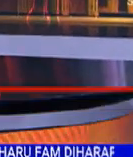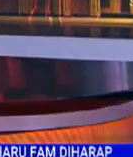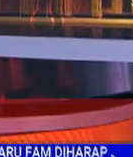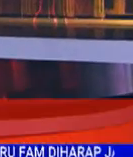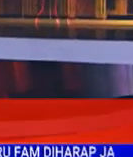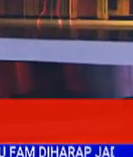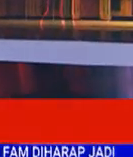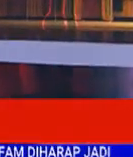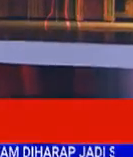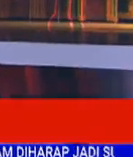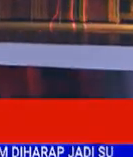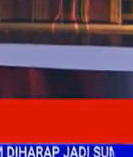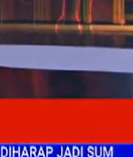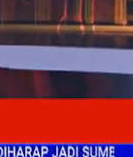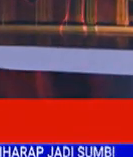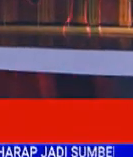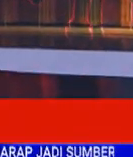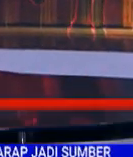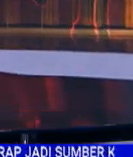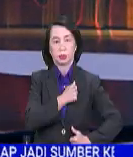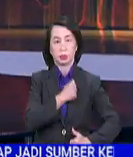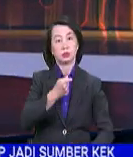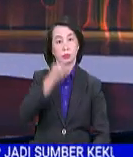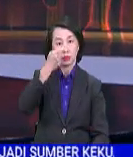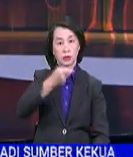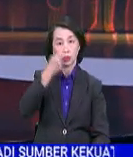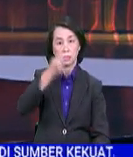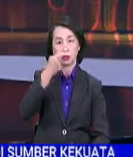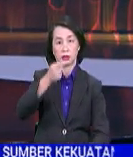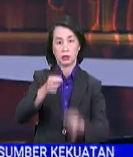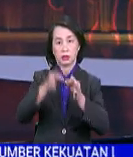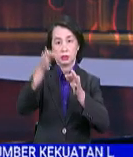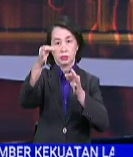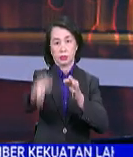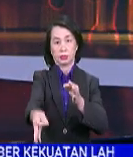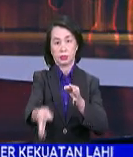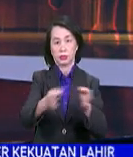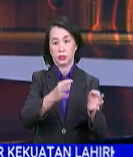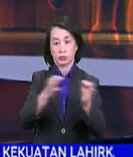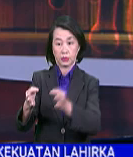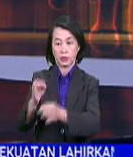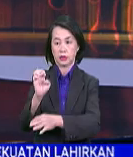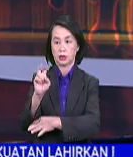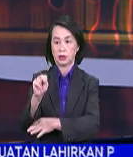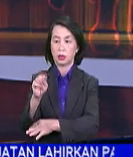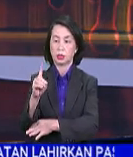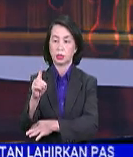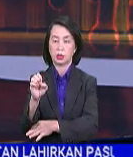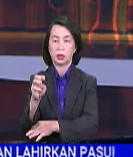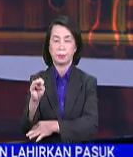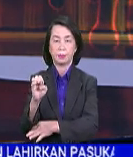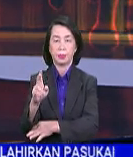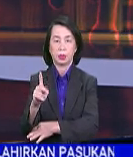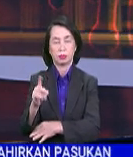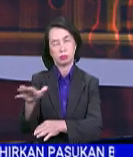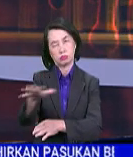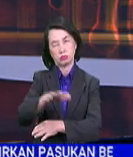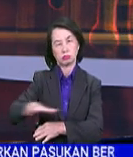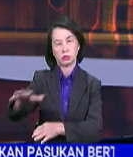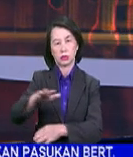Kanan Pertahanan Datuk Seri Syamuddin Tun Hussein berkata penangguhan peralihan fasa endemik dijangka hanya dalam